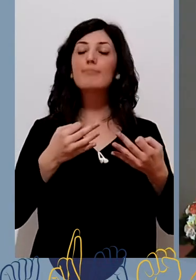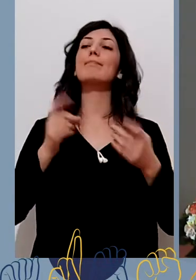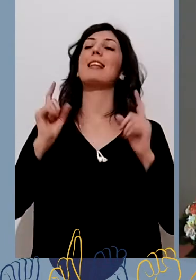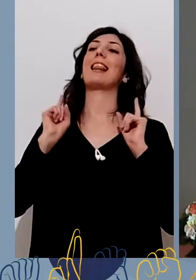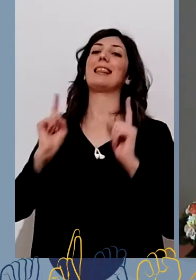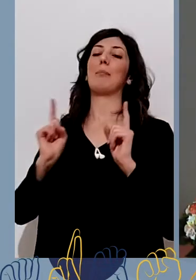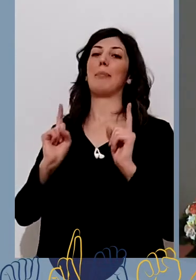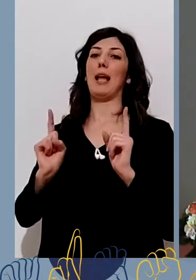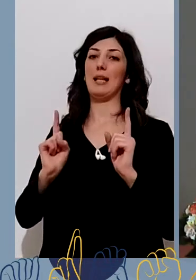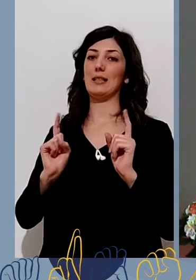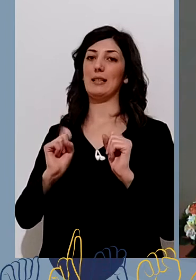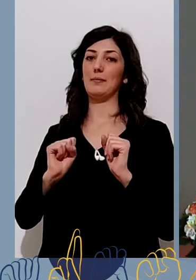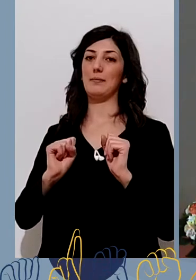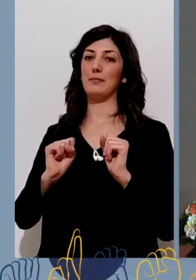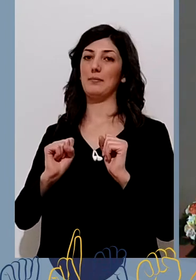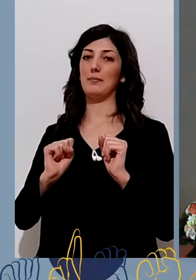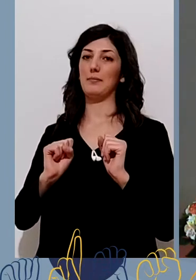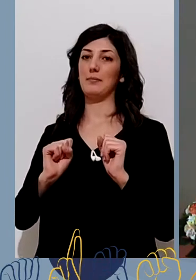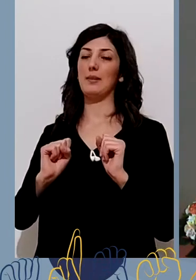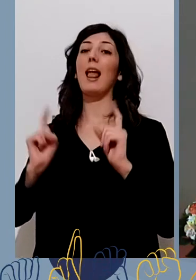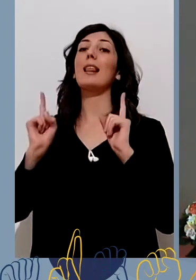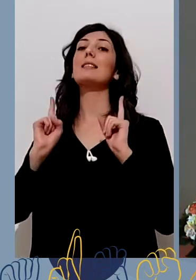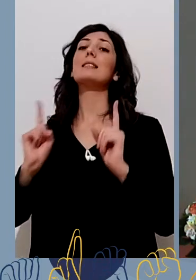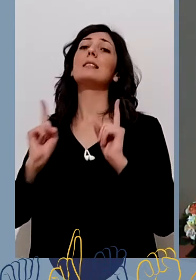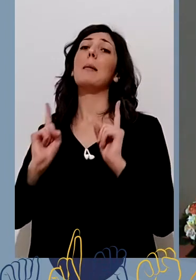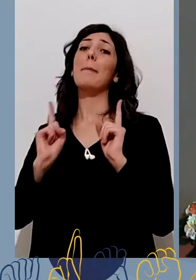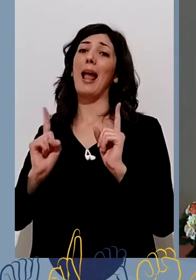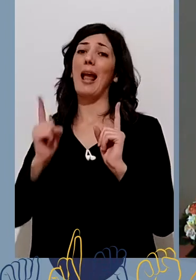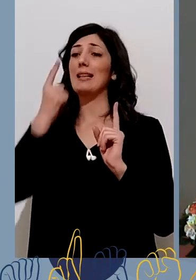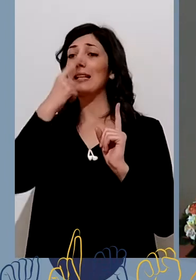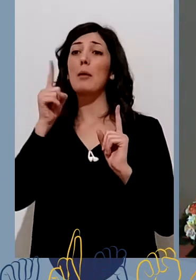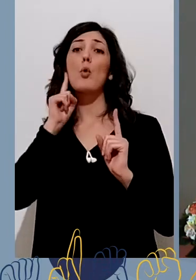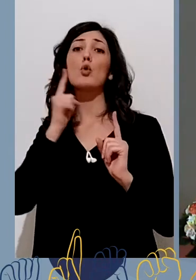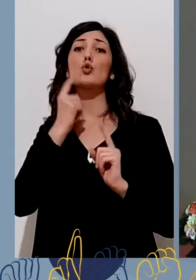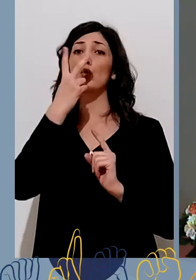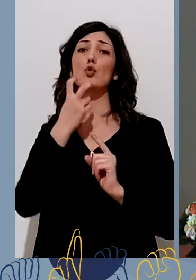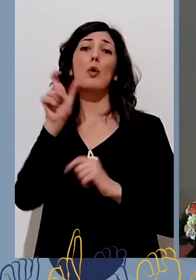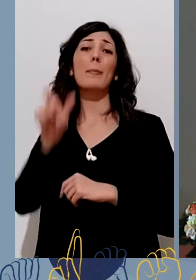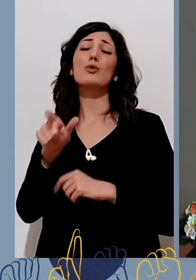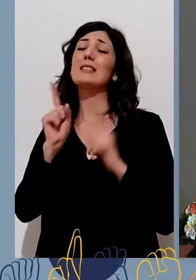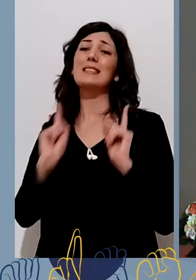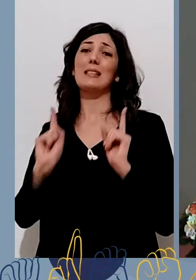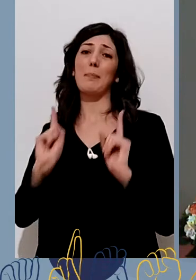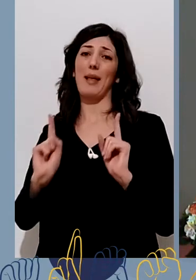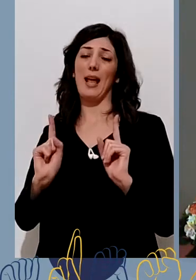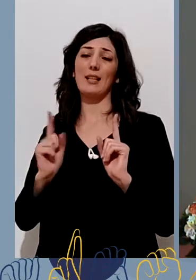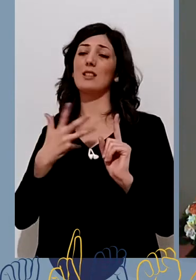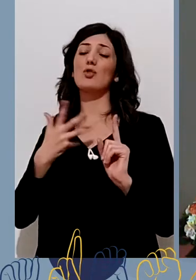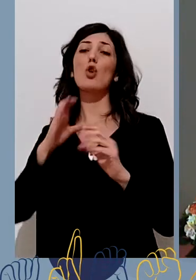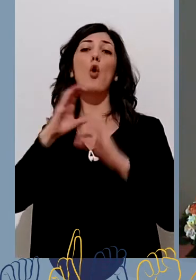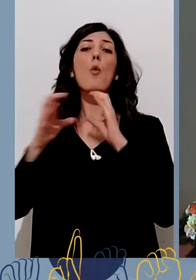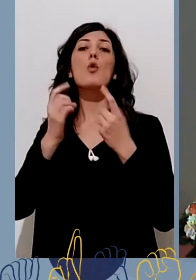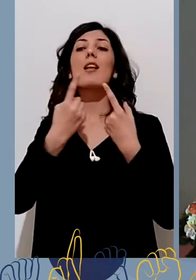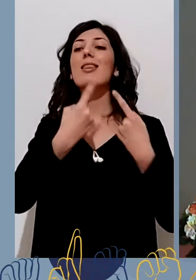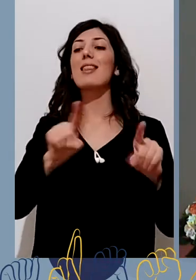sì. Sbaglio. No, dipende molto dal tipo di sordocecità. Ci sono diverse comunicazioni che vengono